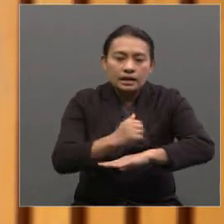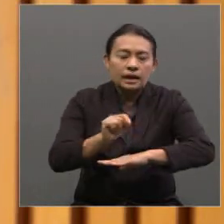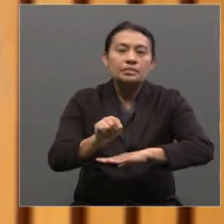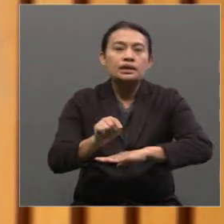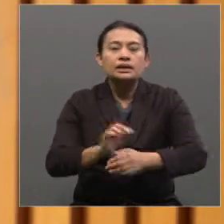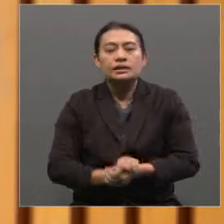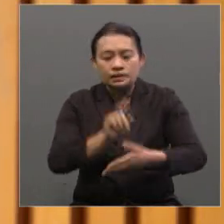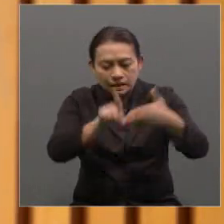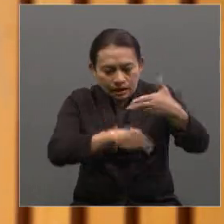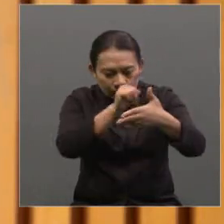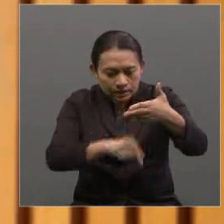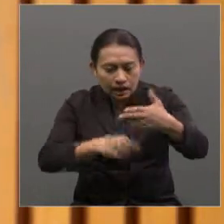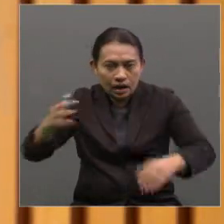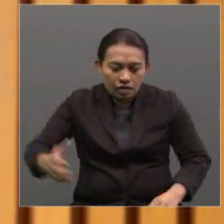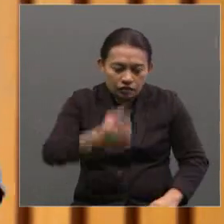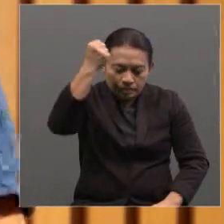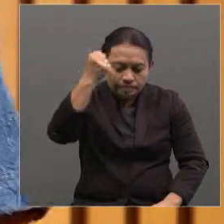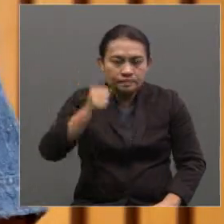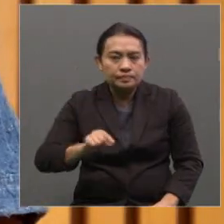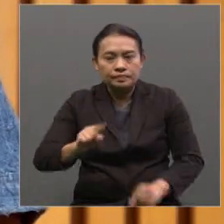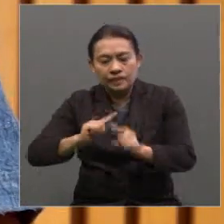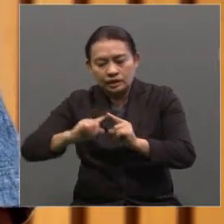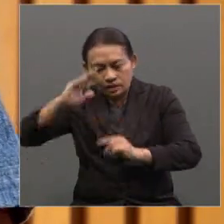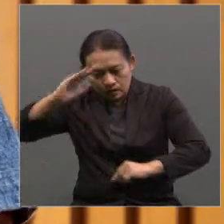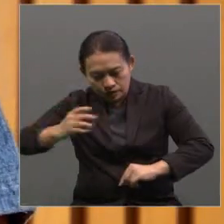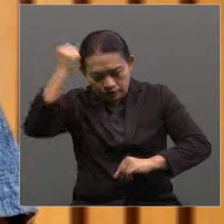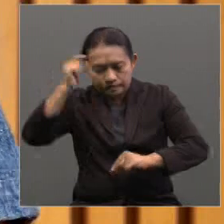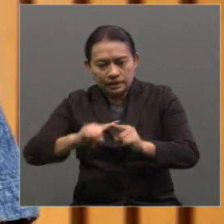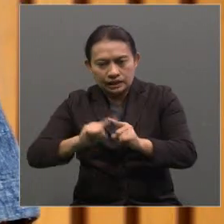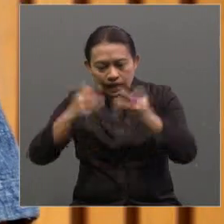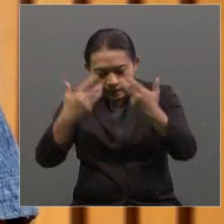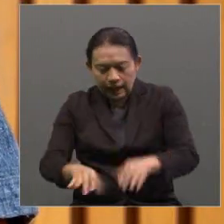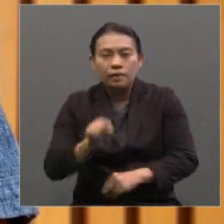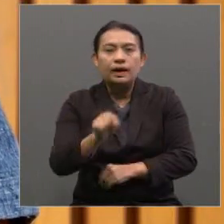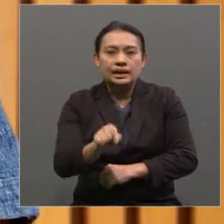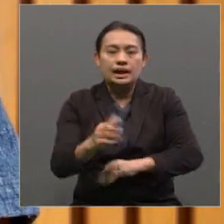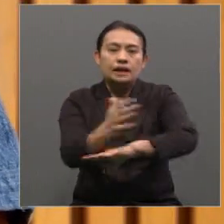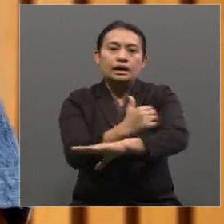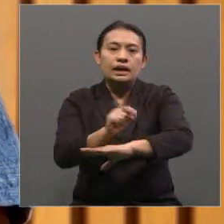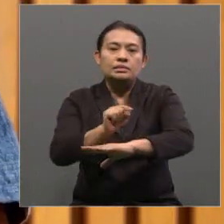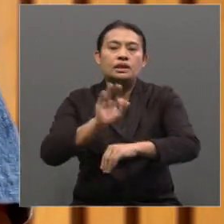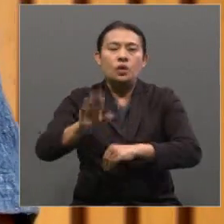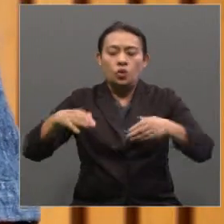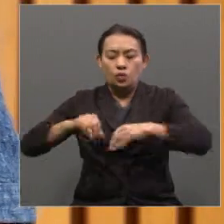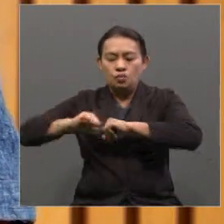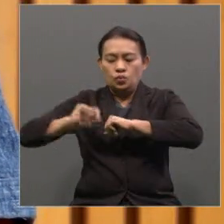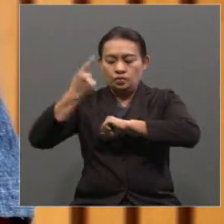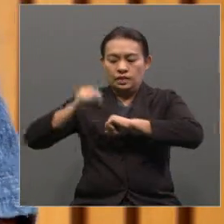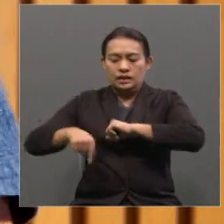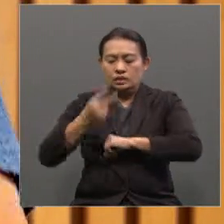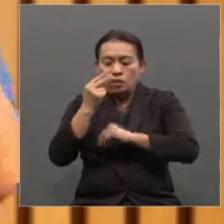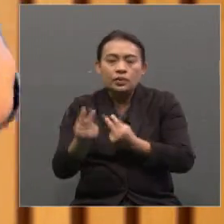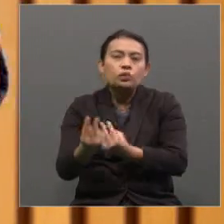การเลือกตั้งการยึดอำนาจการรัฐประหารอะไรต่างๆเพราะนั้นพื้นที่ทางการเมืองของคนรุ่นใหม่เนี่ยนะครับก็ย้อนกลับมาตร